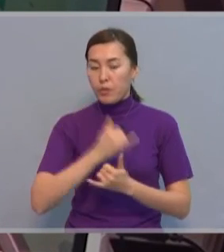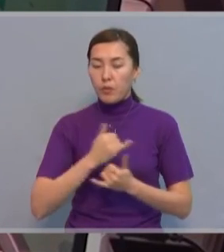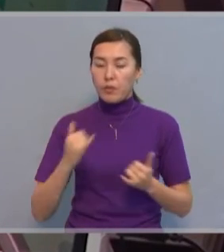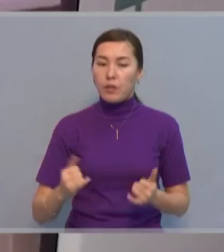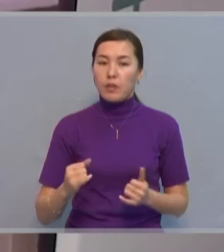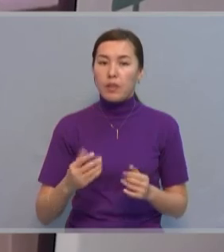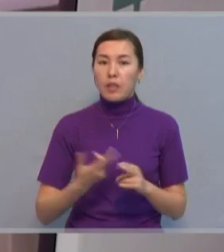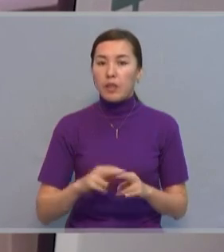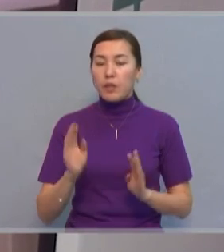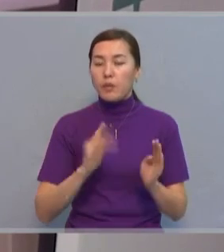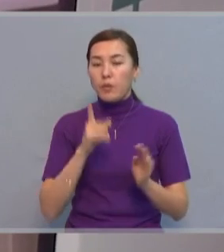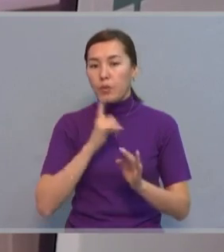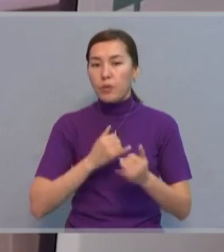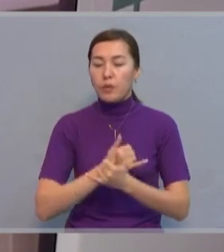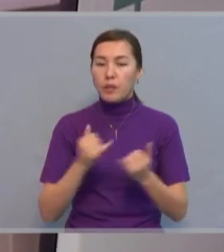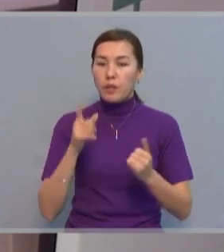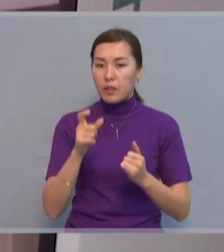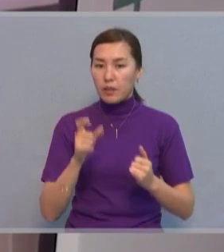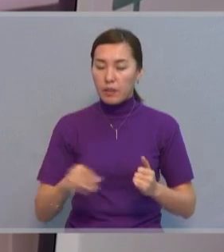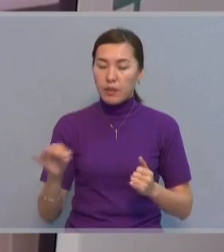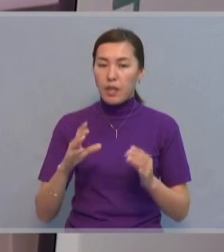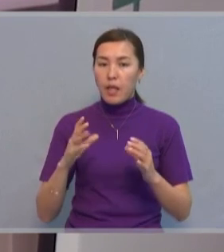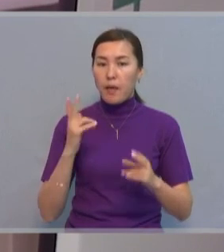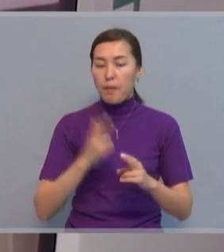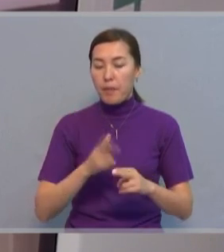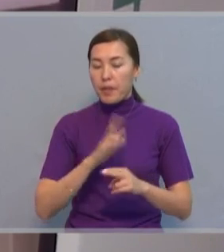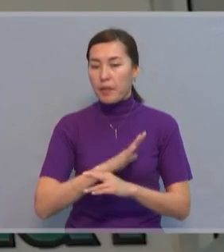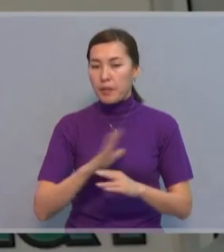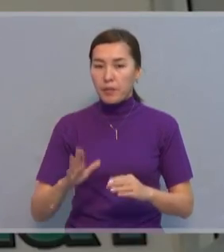государственные услуги, но и создать комфортные условия для граждан и беспрепятственно получать услуги.